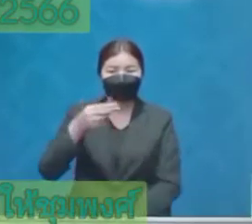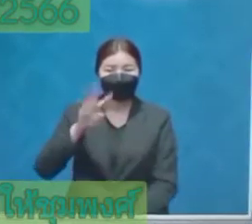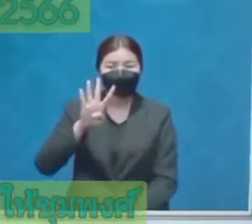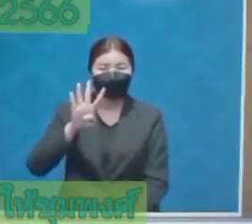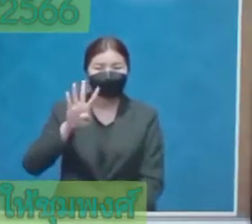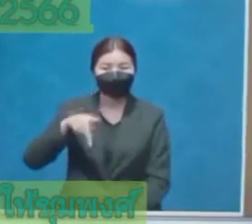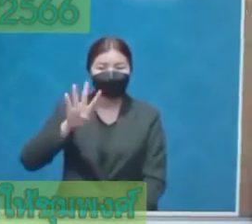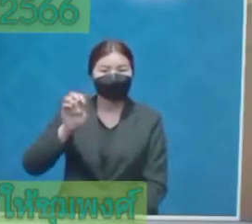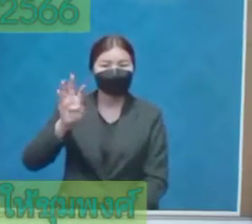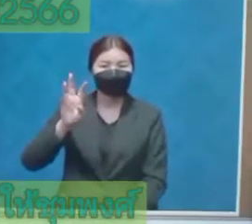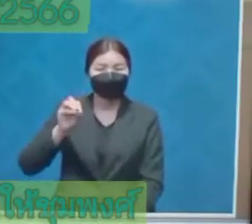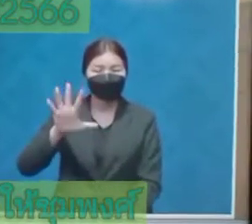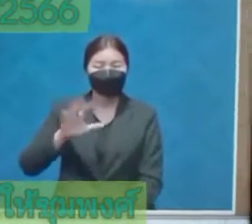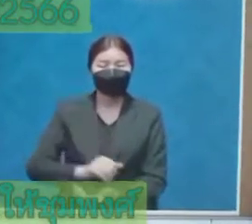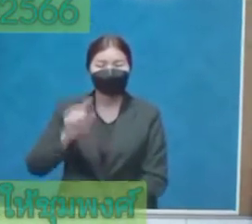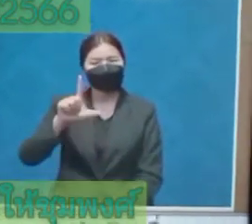141,365ปีจุด